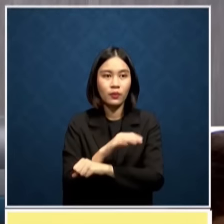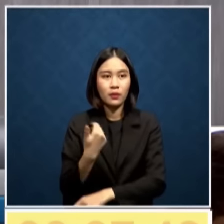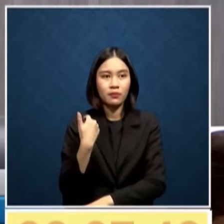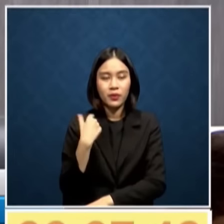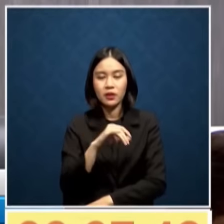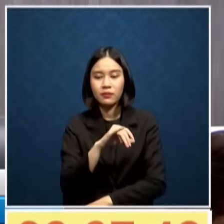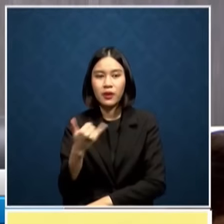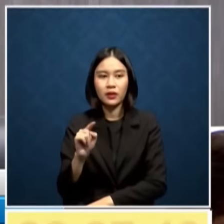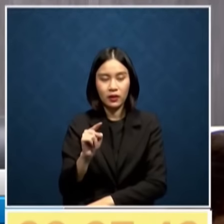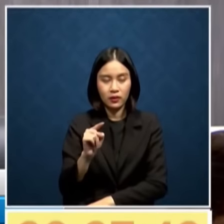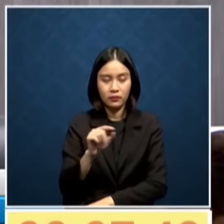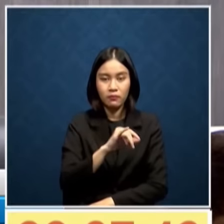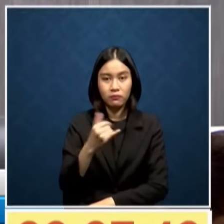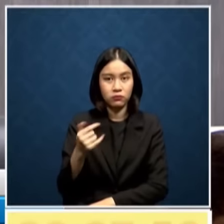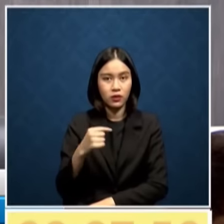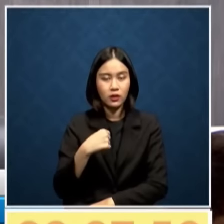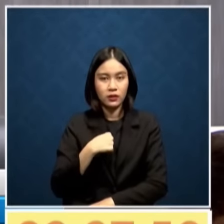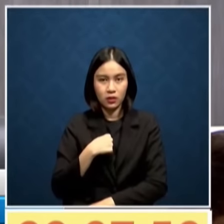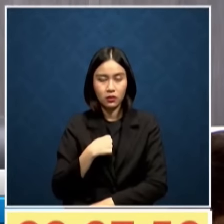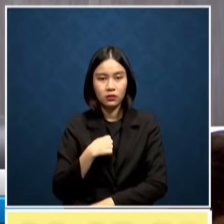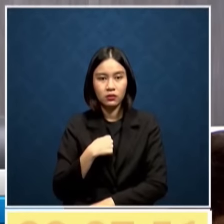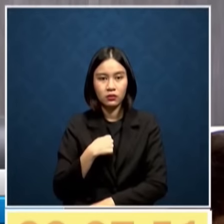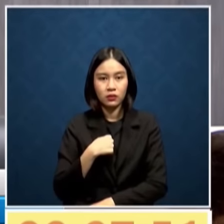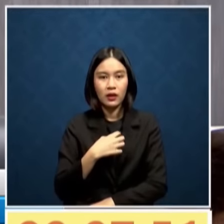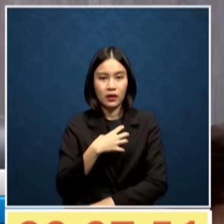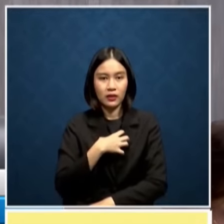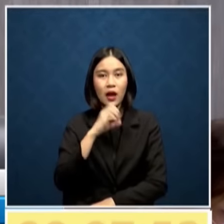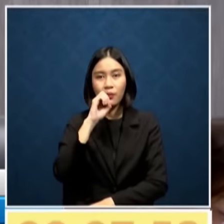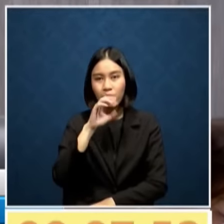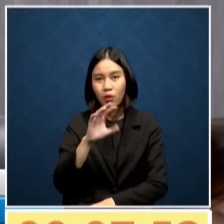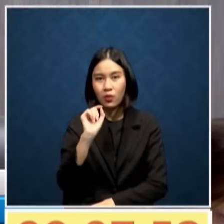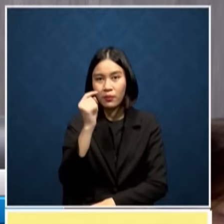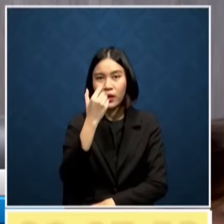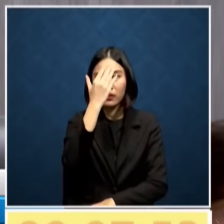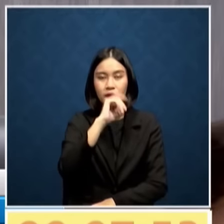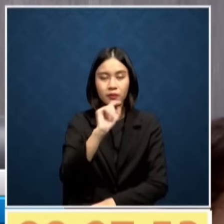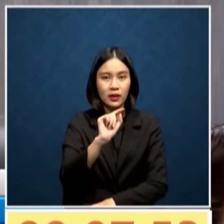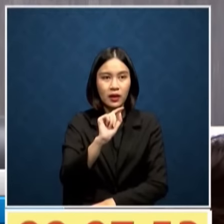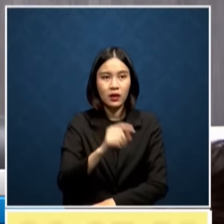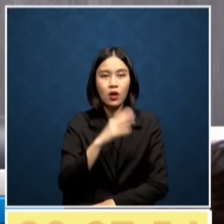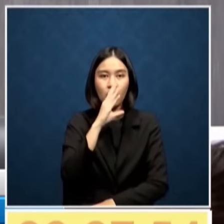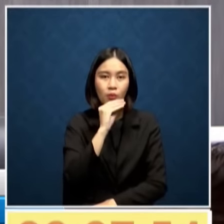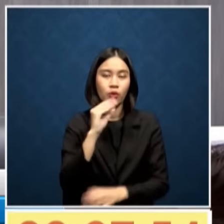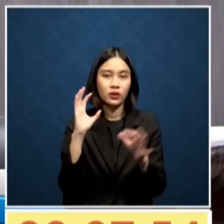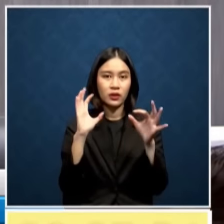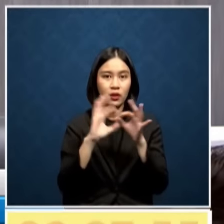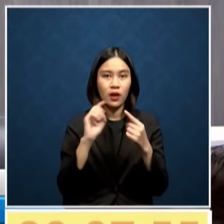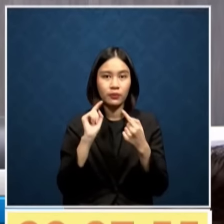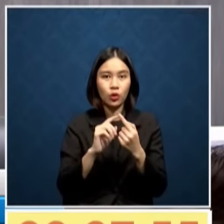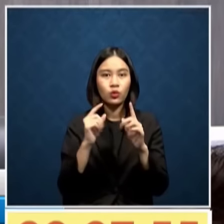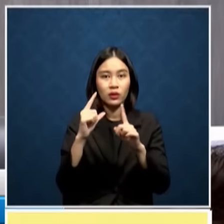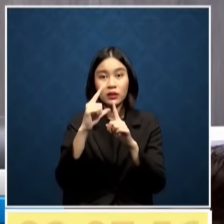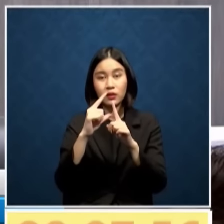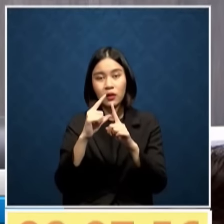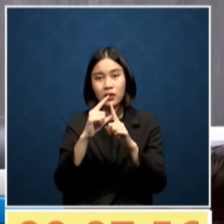มีประเด็นบางประเด็นที่เรียนเองก็อยากจะย้ำเตือนกับท่านนิดนึงว่าท่านพูดถึงเรื่องของทัวร์จีน